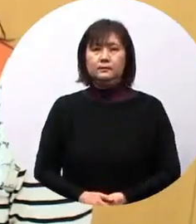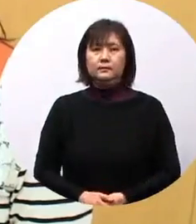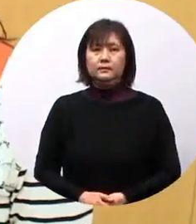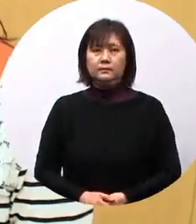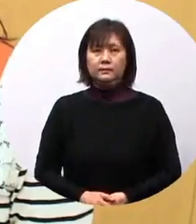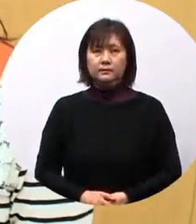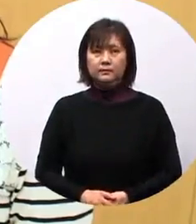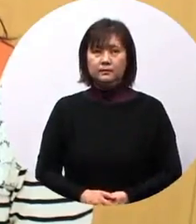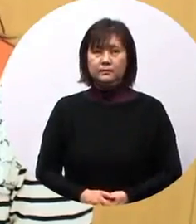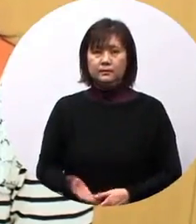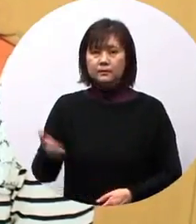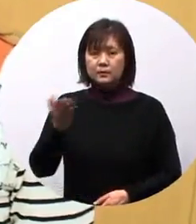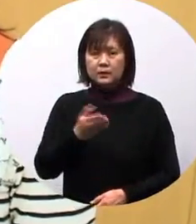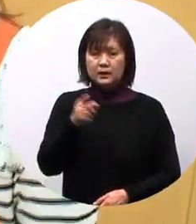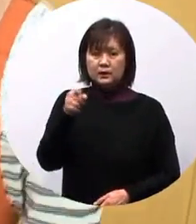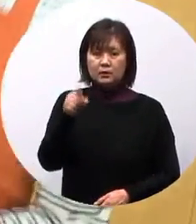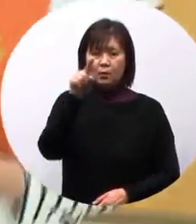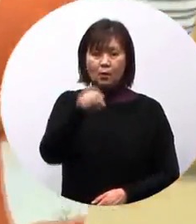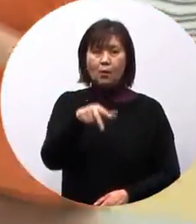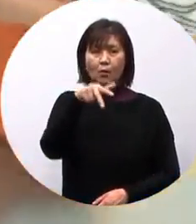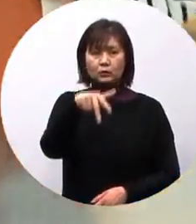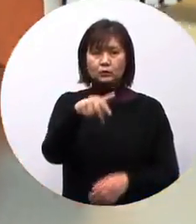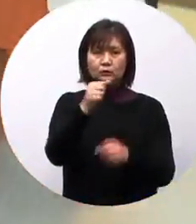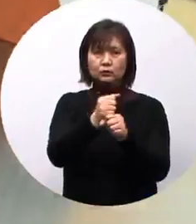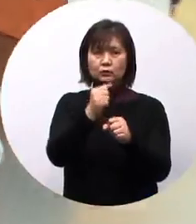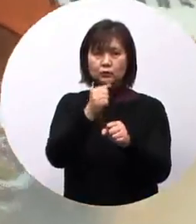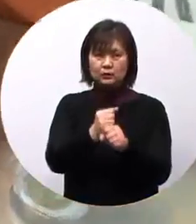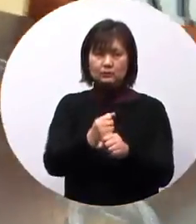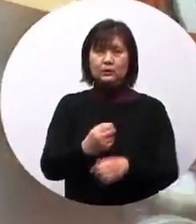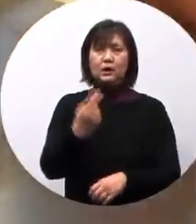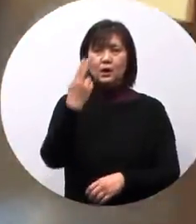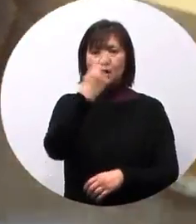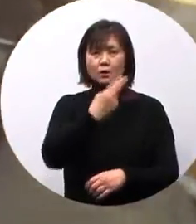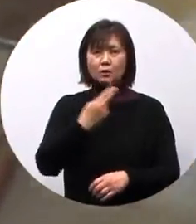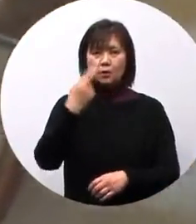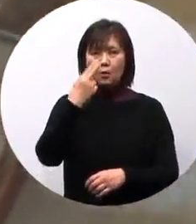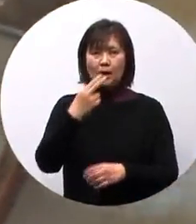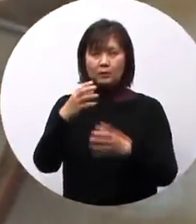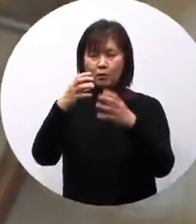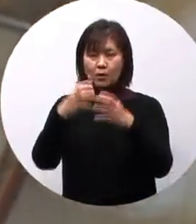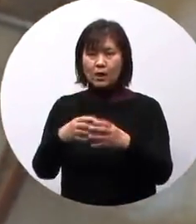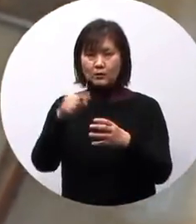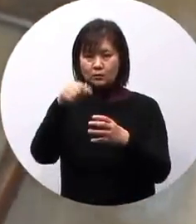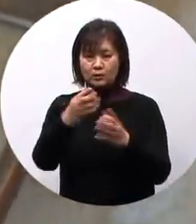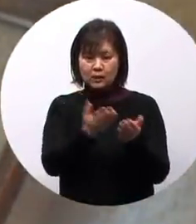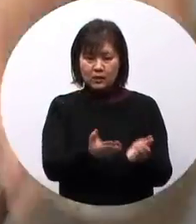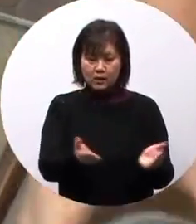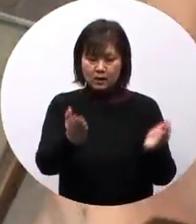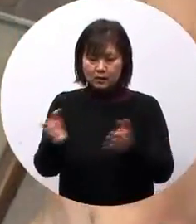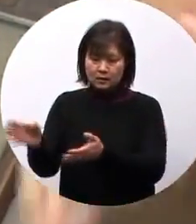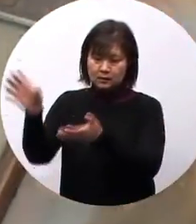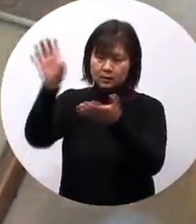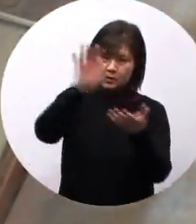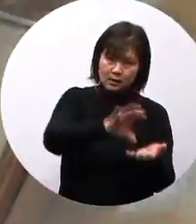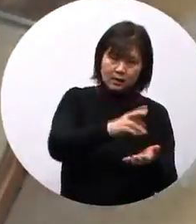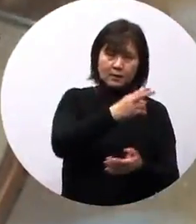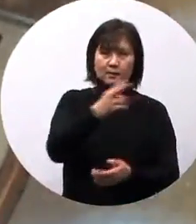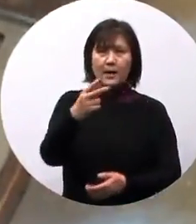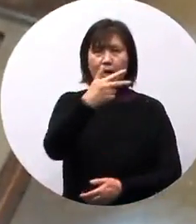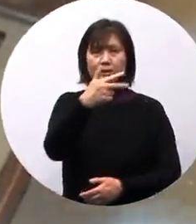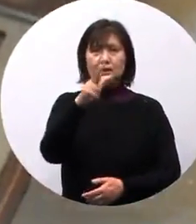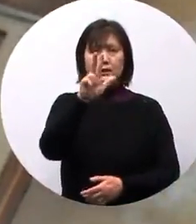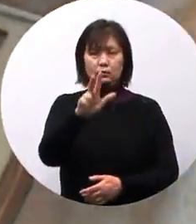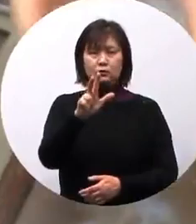ラザニアのソースを作っていきます。 はい。トマト缶を入れたお鍋にバジルとオレガ